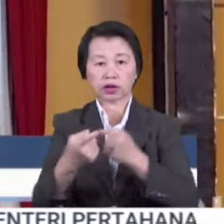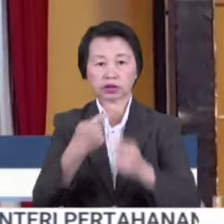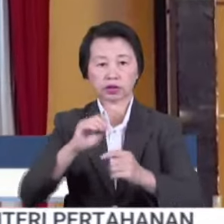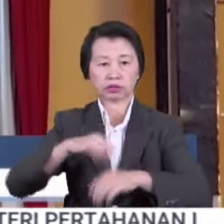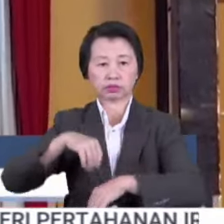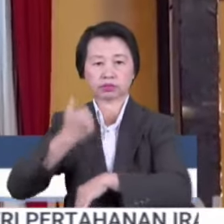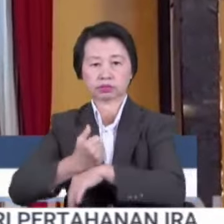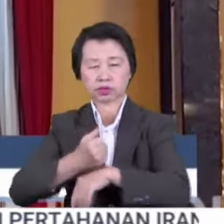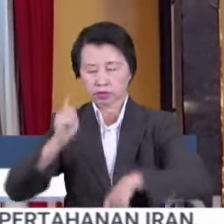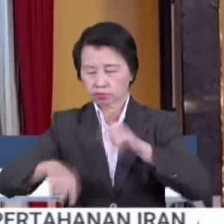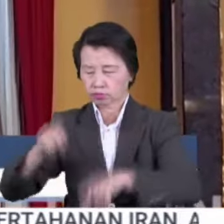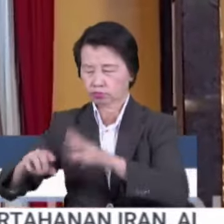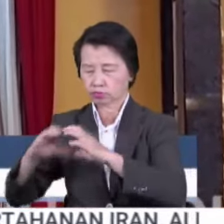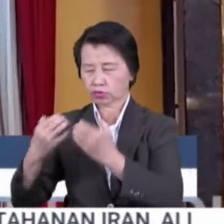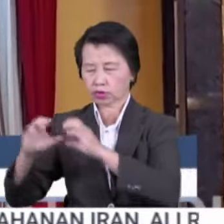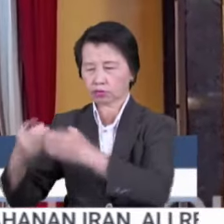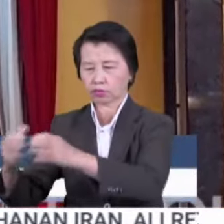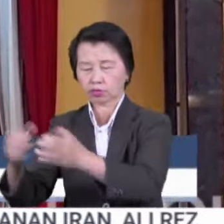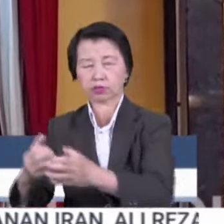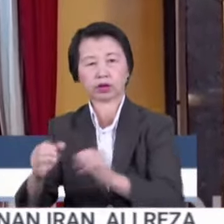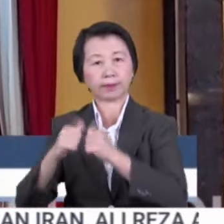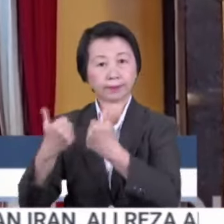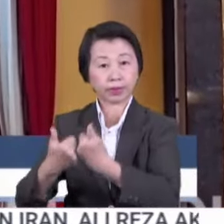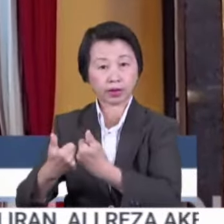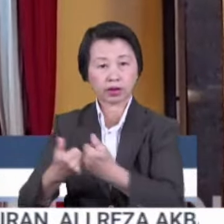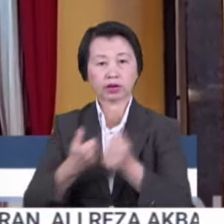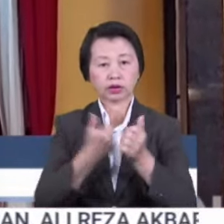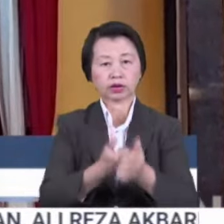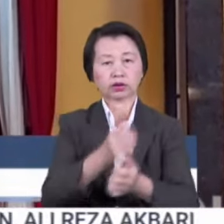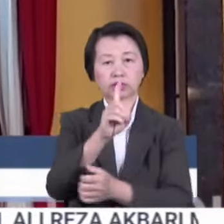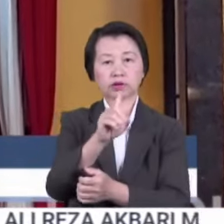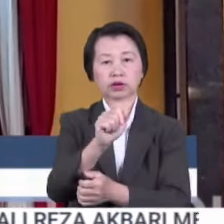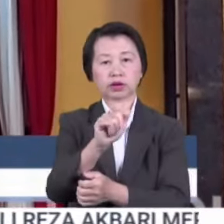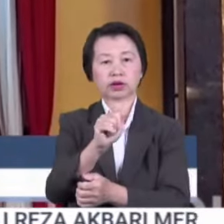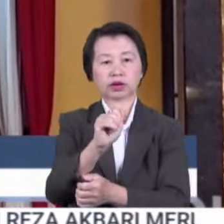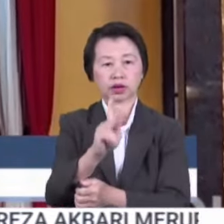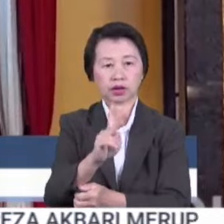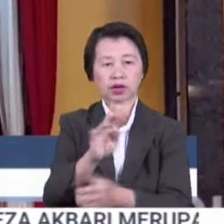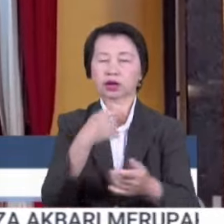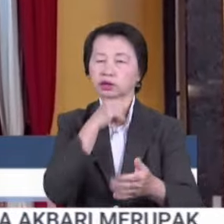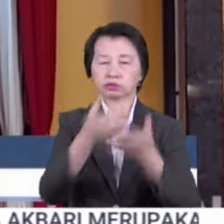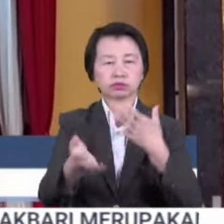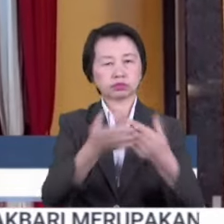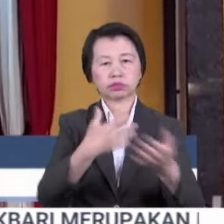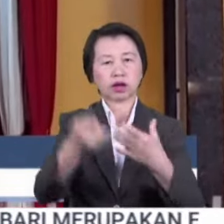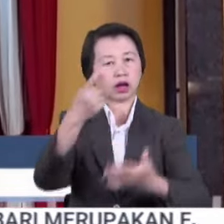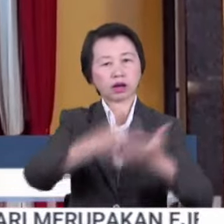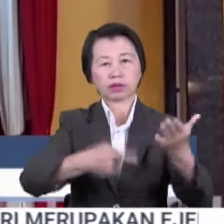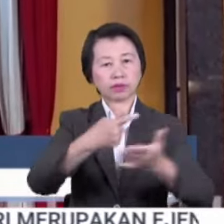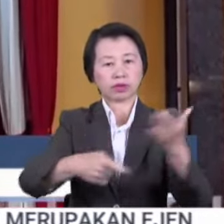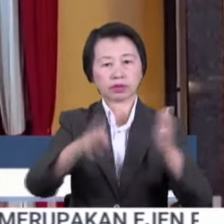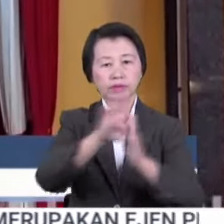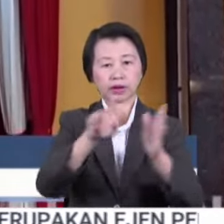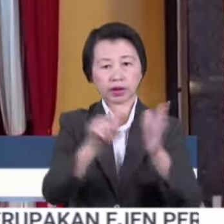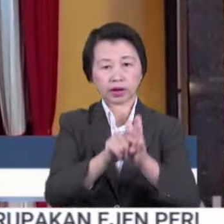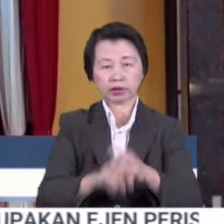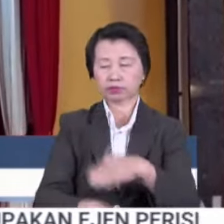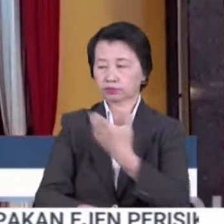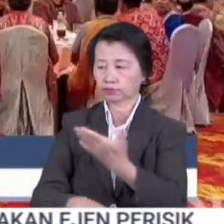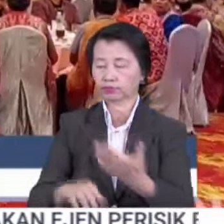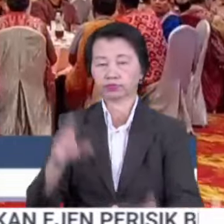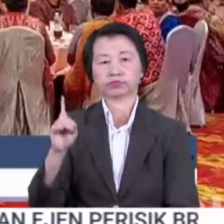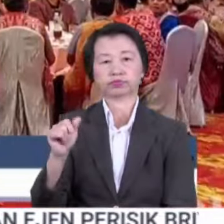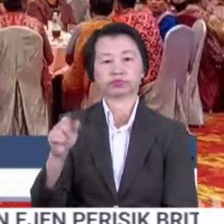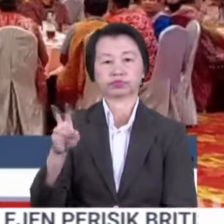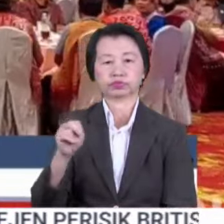penumbuhan berbagai gelap atau Persatuan berasaskan daya tidak kira latar belakang mereka beliau yang juga ahli dewan